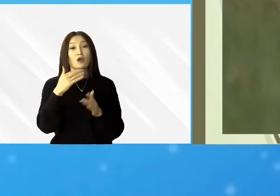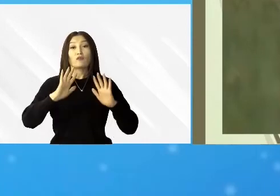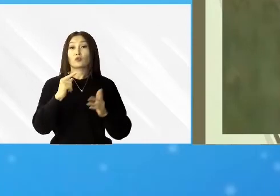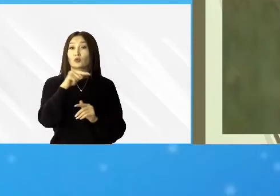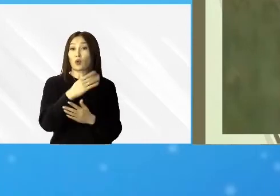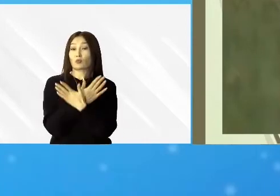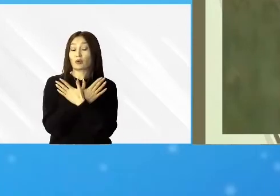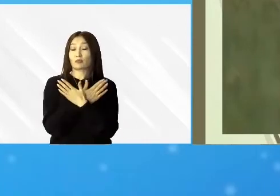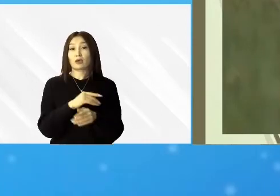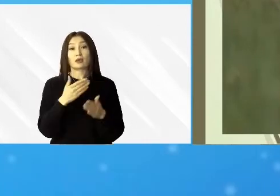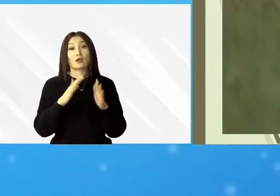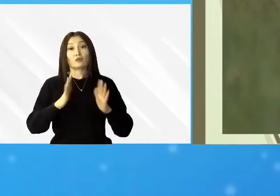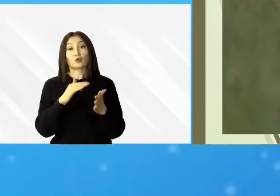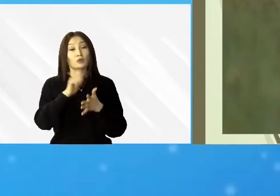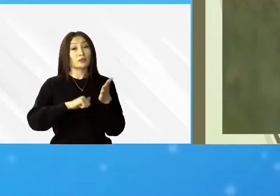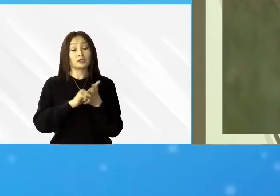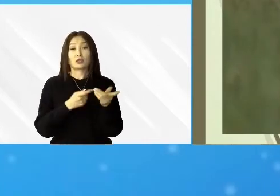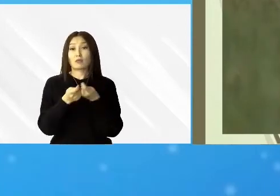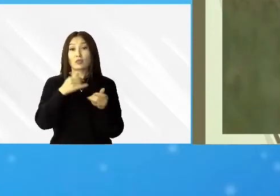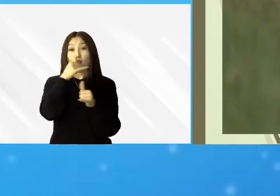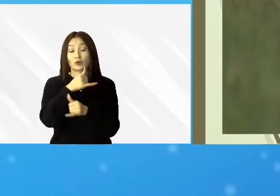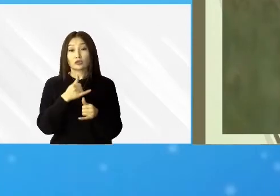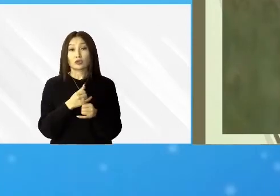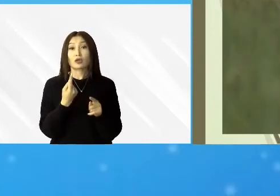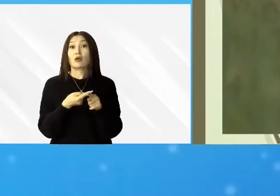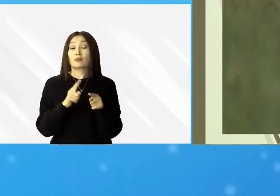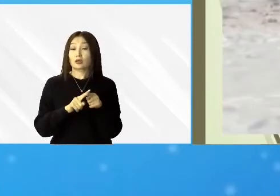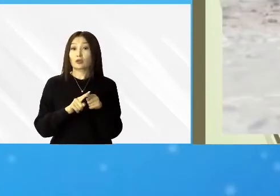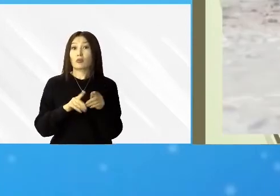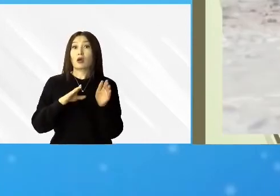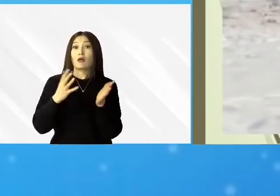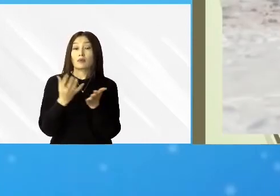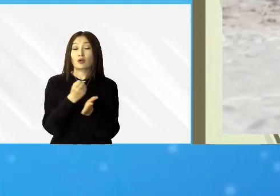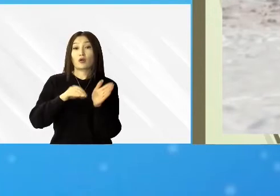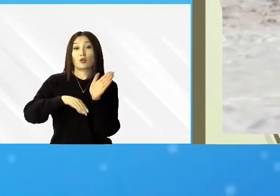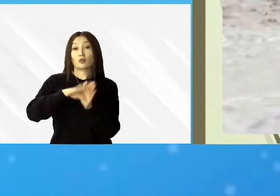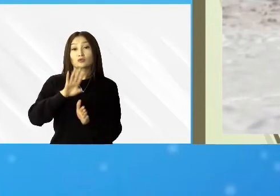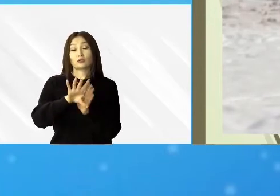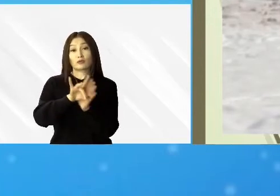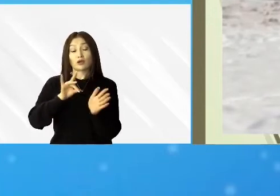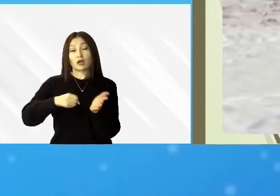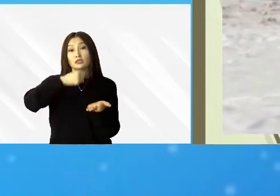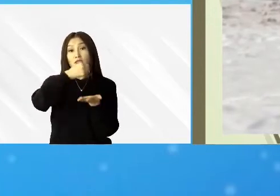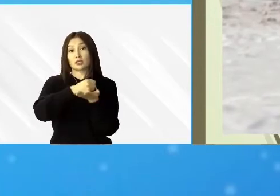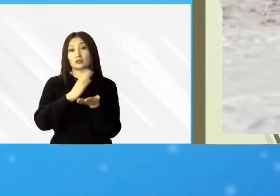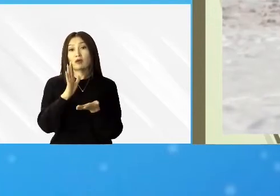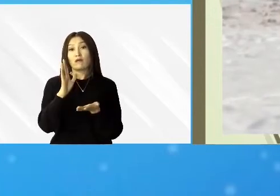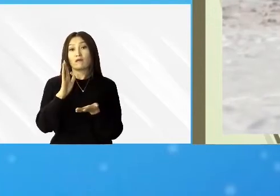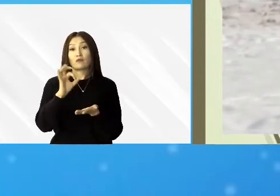не может руководить стаей. При этом поединков для выявления лучшего претендента на статус вожака